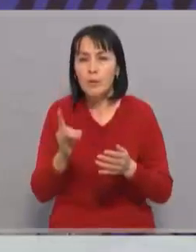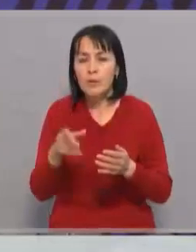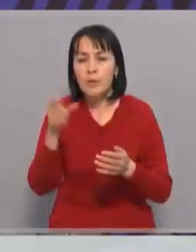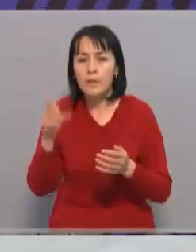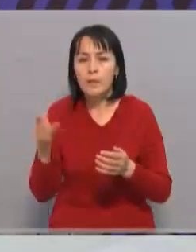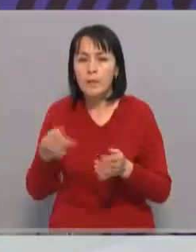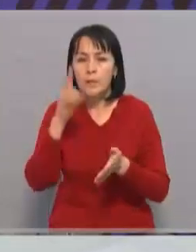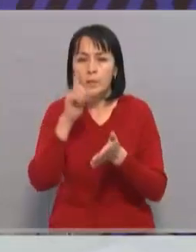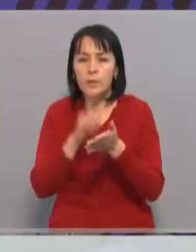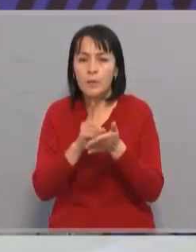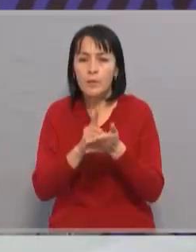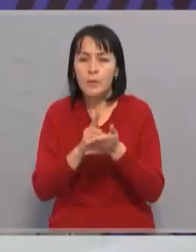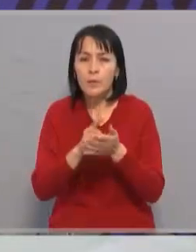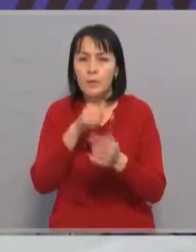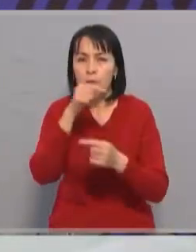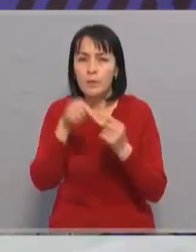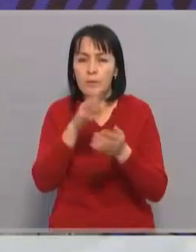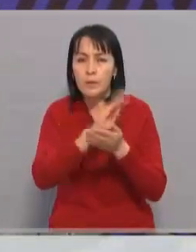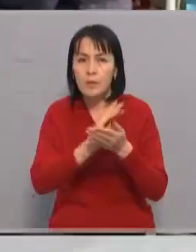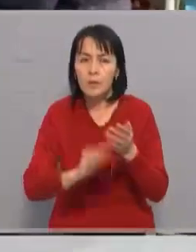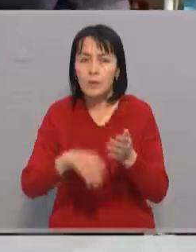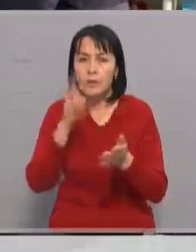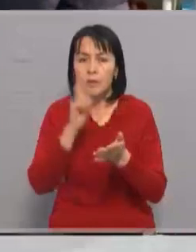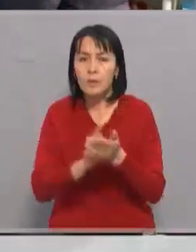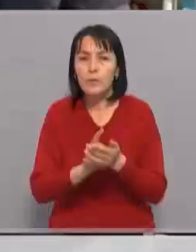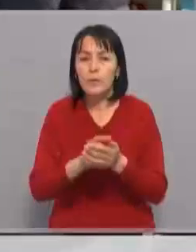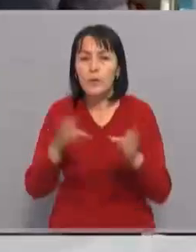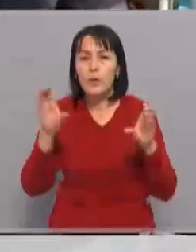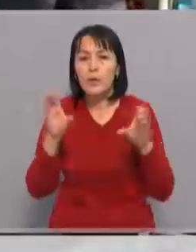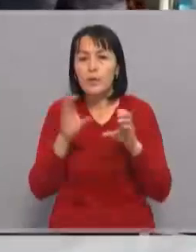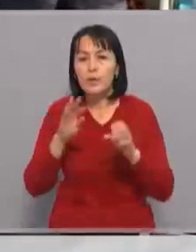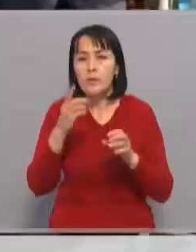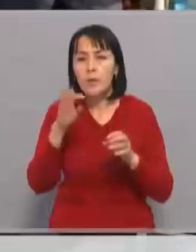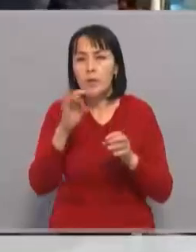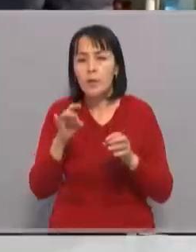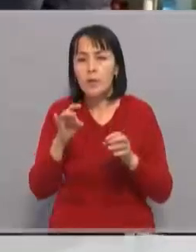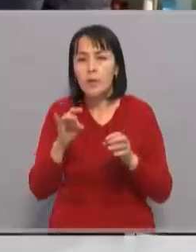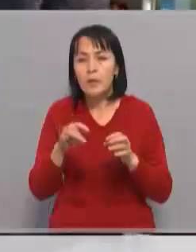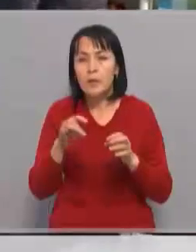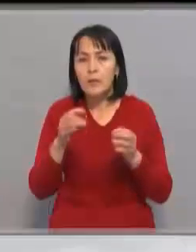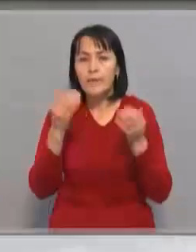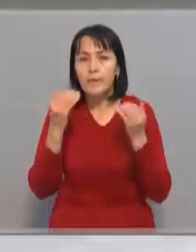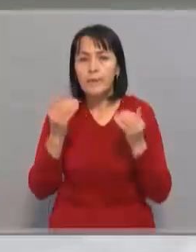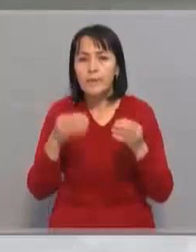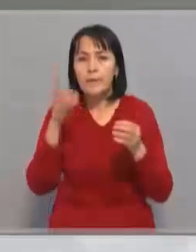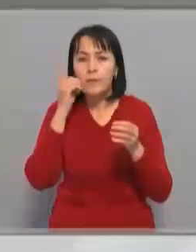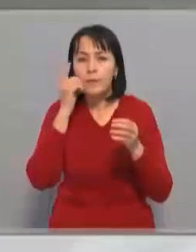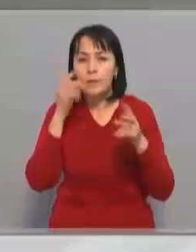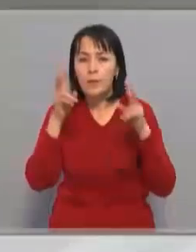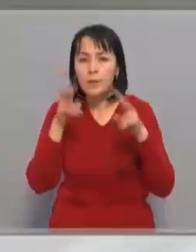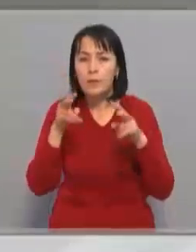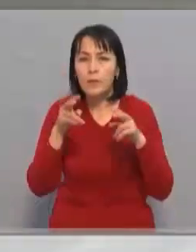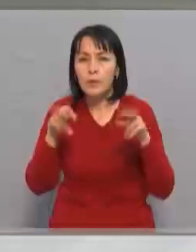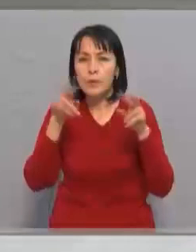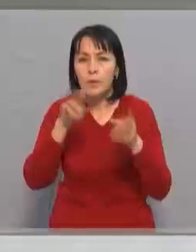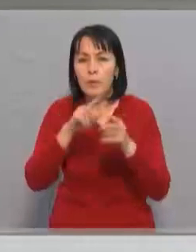азаматтары міндетті түрде жеке кәсіпкер ретінде тіркелуге тиіс. Ал дүкенші Жанар ханым мобильді аударымдарға тексеріс жүргізуге қарсы емес,